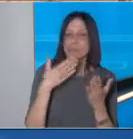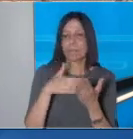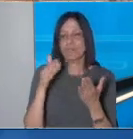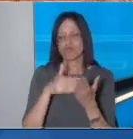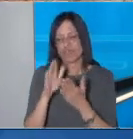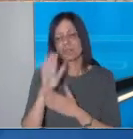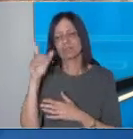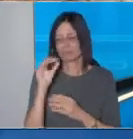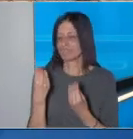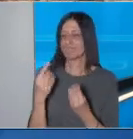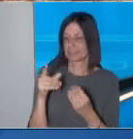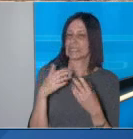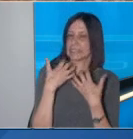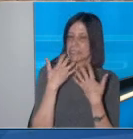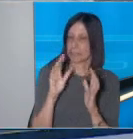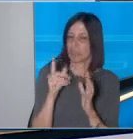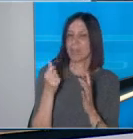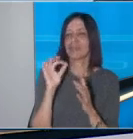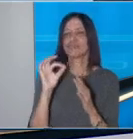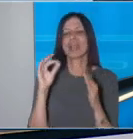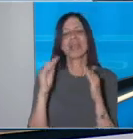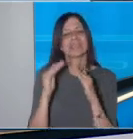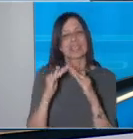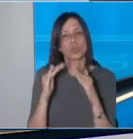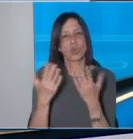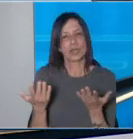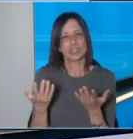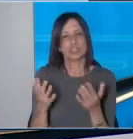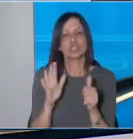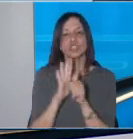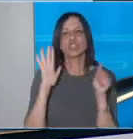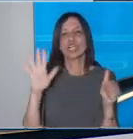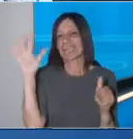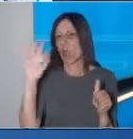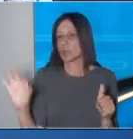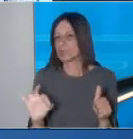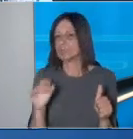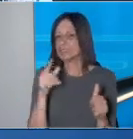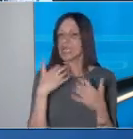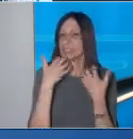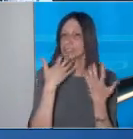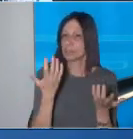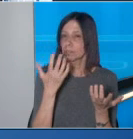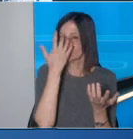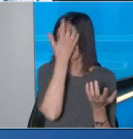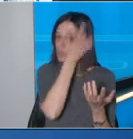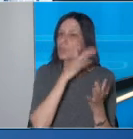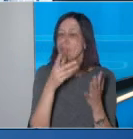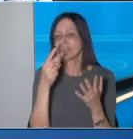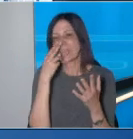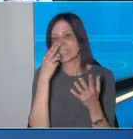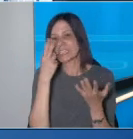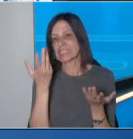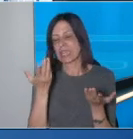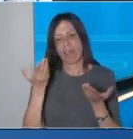זה הסיפור, נראה עינב, עניין של מחירי הדיור, 16%. צריך לומר שזה הסיפור, עינב, ואולי תנסי